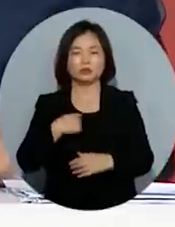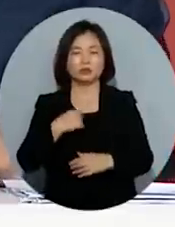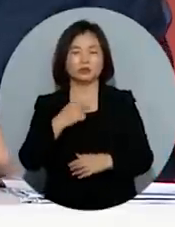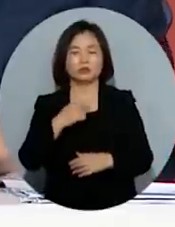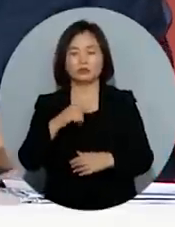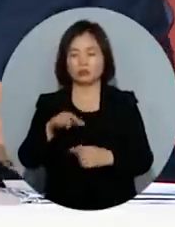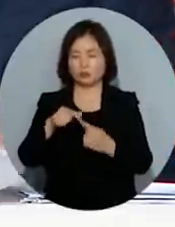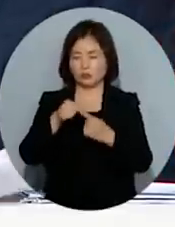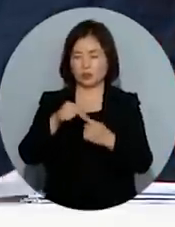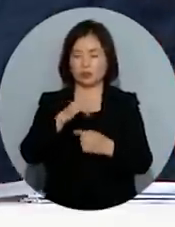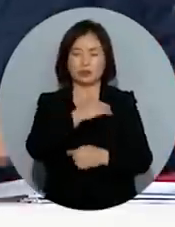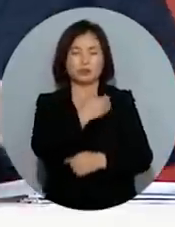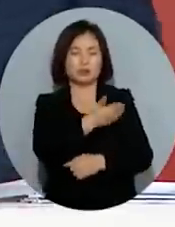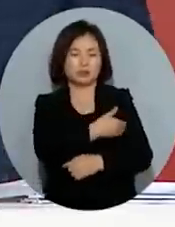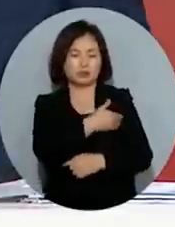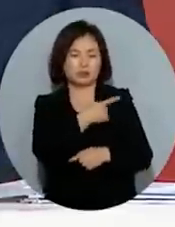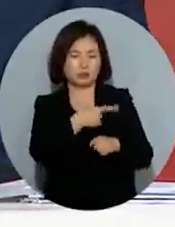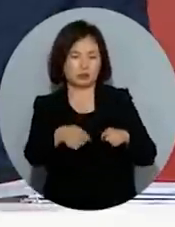능력을 보겠습니다.